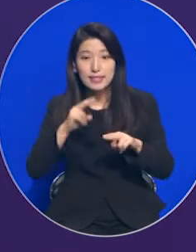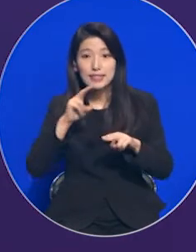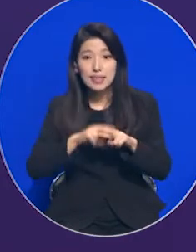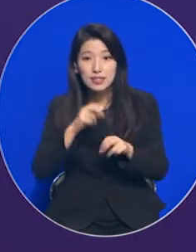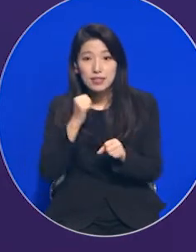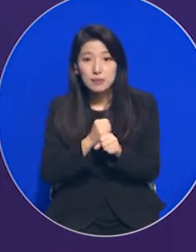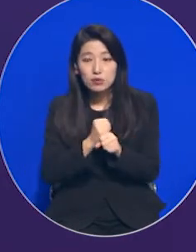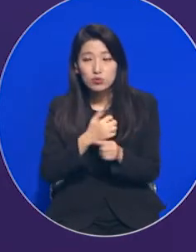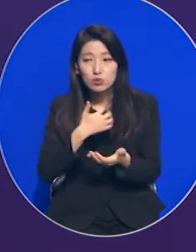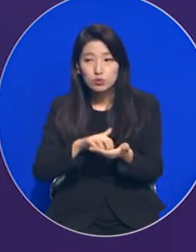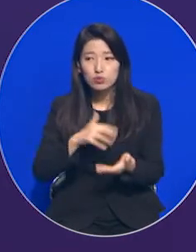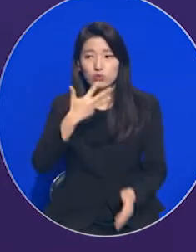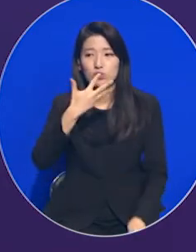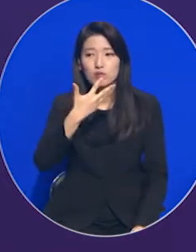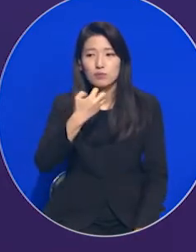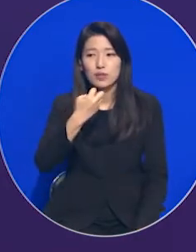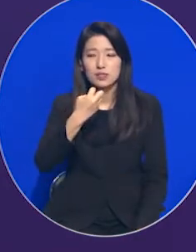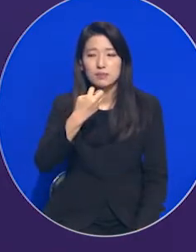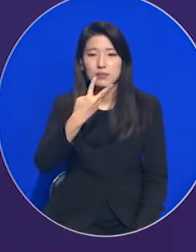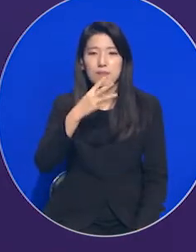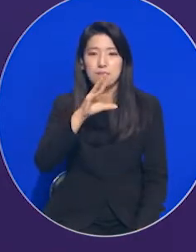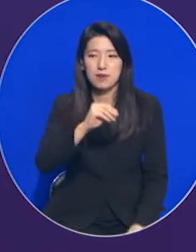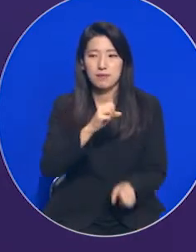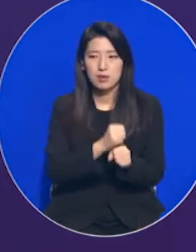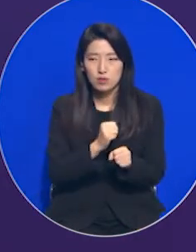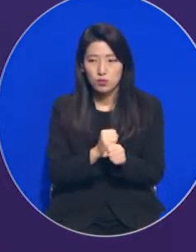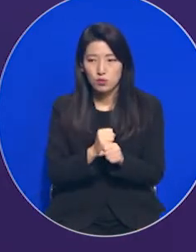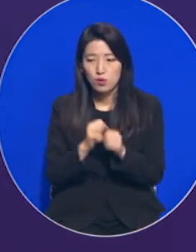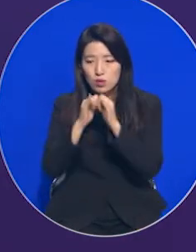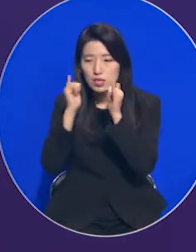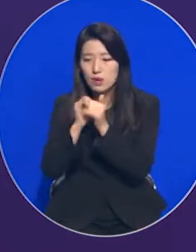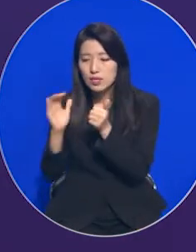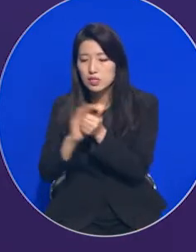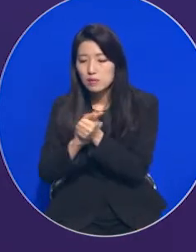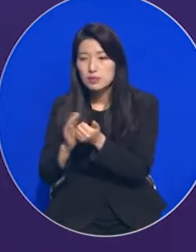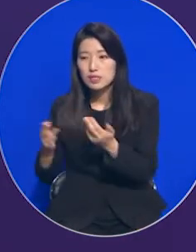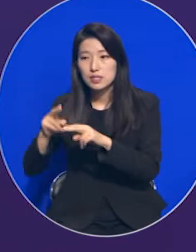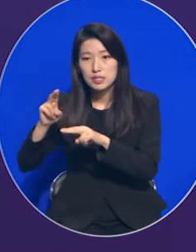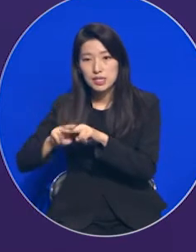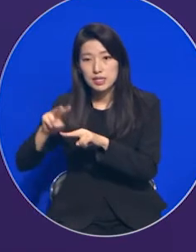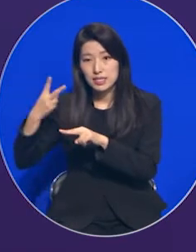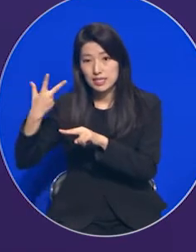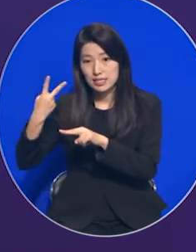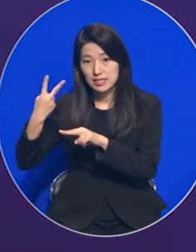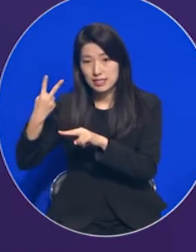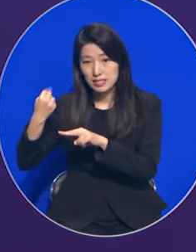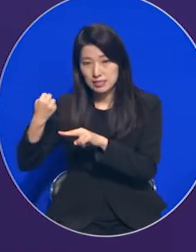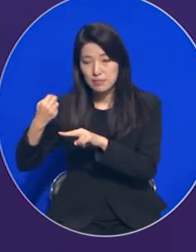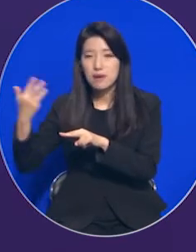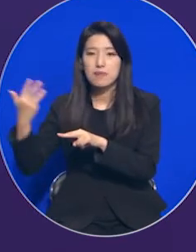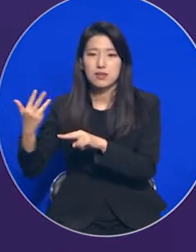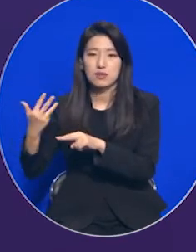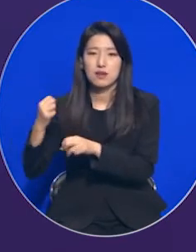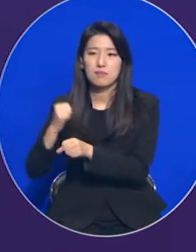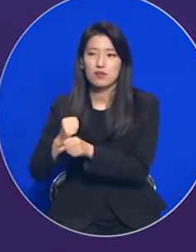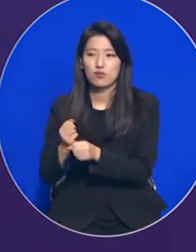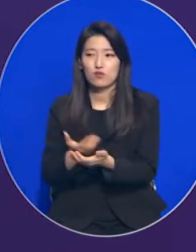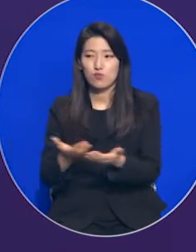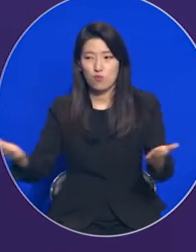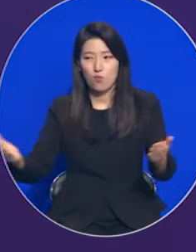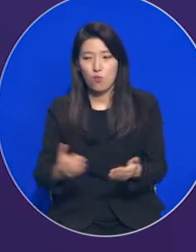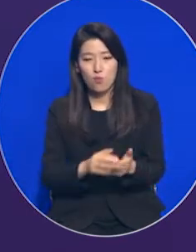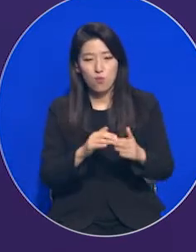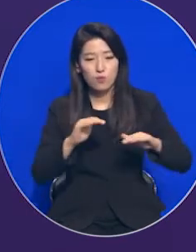사회서비스 일자리 2만 8천 개를 만들어 채용하기로 했습니다. 이는 올해 계획된 직접 일자리 사업의 80%,